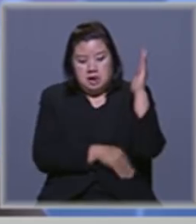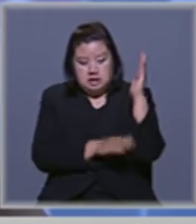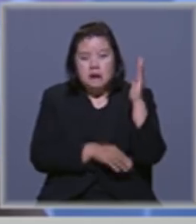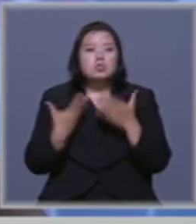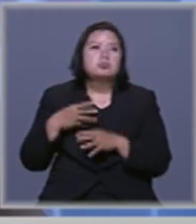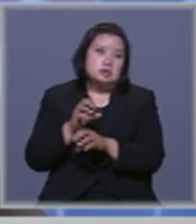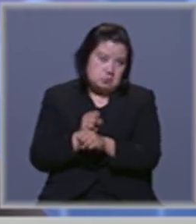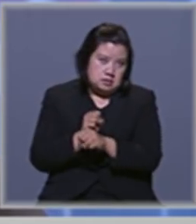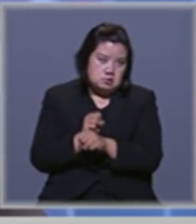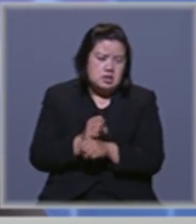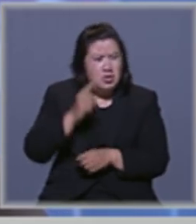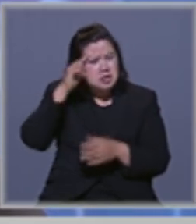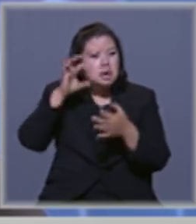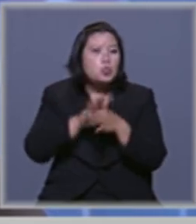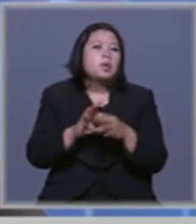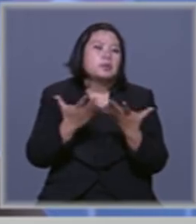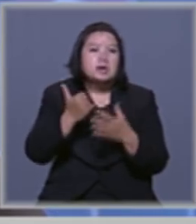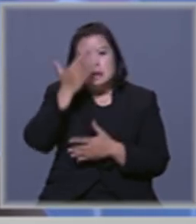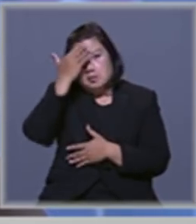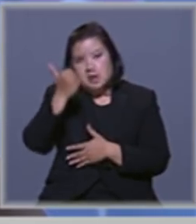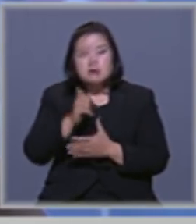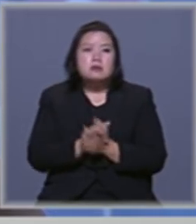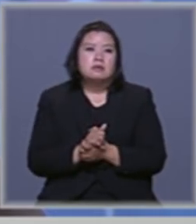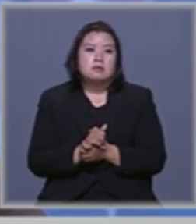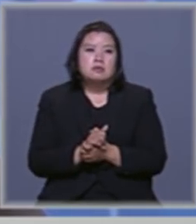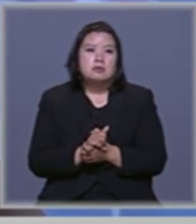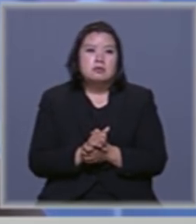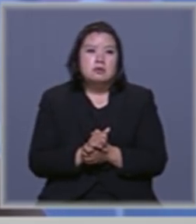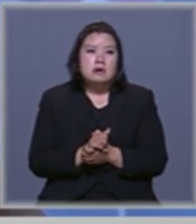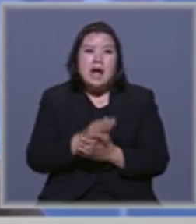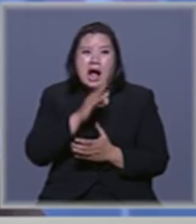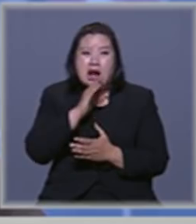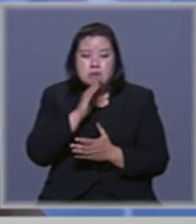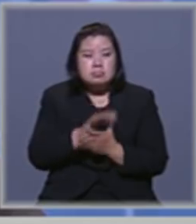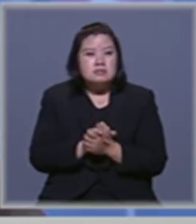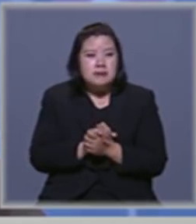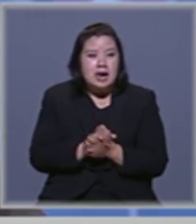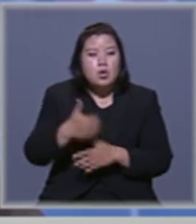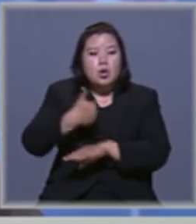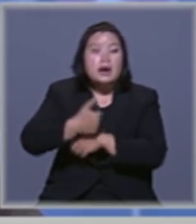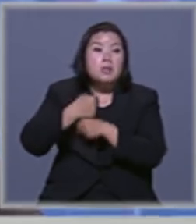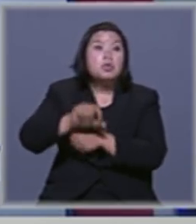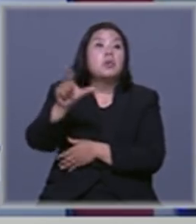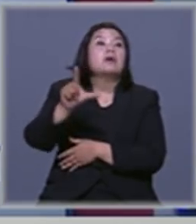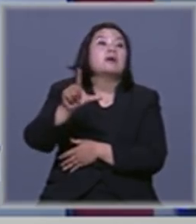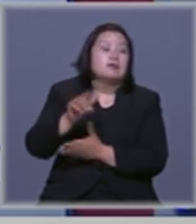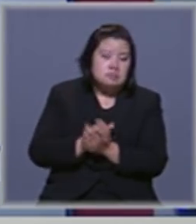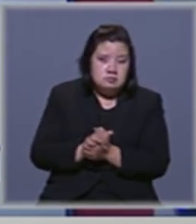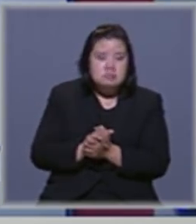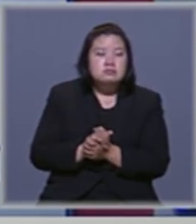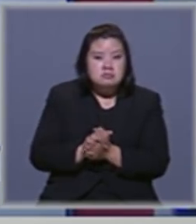ประชาธิปัตย์นี่ไม่กังวลเรื่องนี ้ ประชาธิปัตย์นี่เขาจะไม่กังวลเรื่องนี้ถ้าไม่โดนคุณสุเทพแย่งเสียงถ้าไม่โดนพรรคพลังประชารัฐแย่งเสียงนะเออใช่มั้ยฮะ